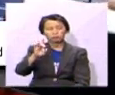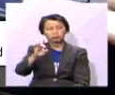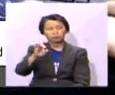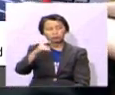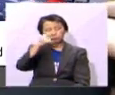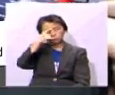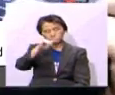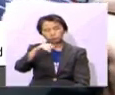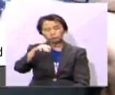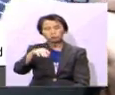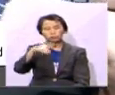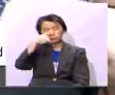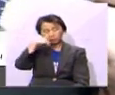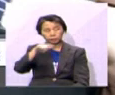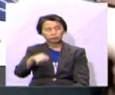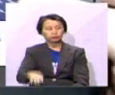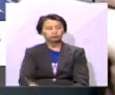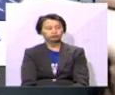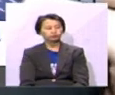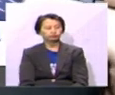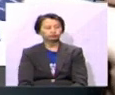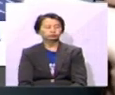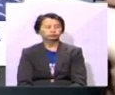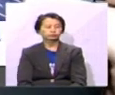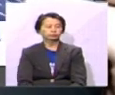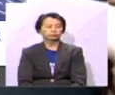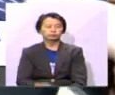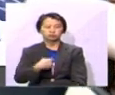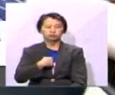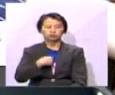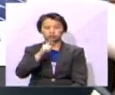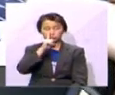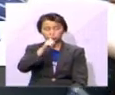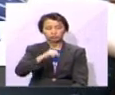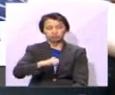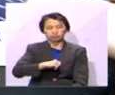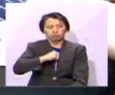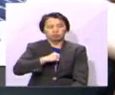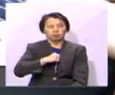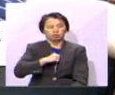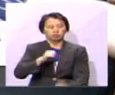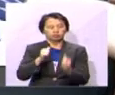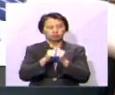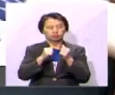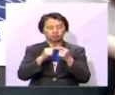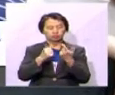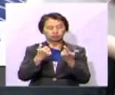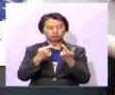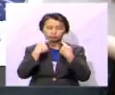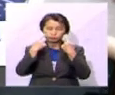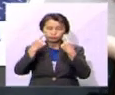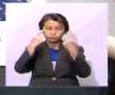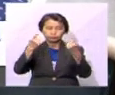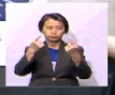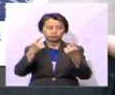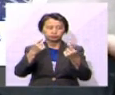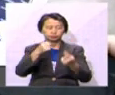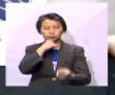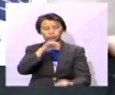Saya sebenarnya sangat berbangga dengan pencapaian pasukan Piala Thomas